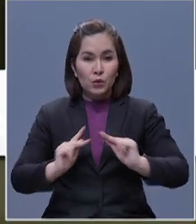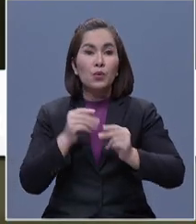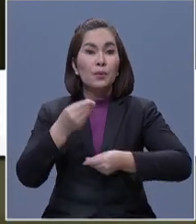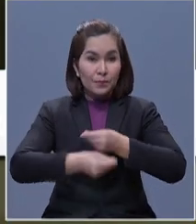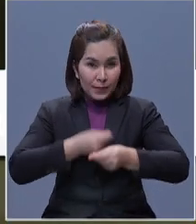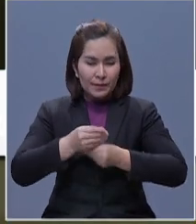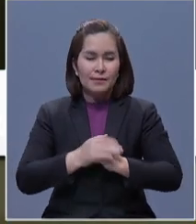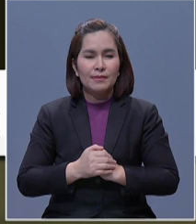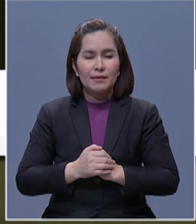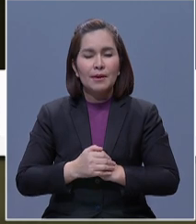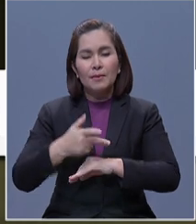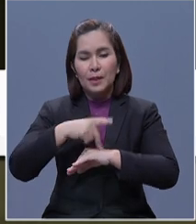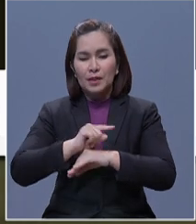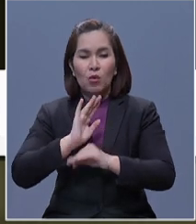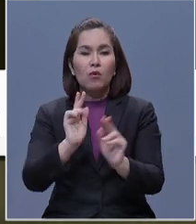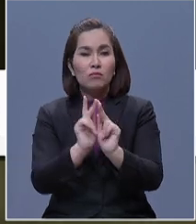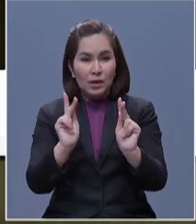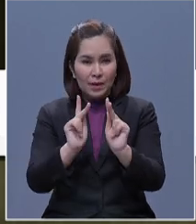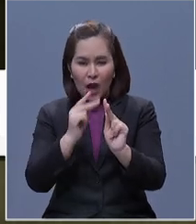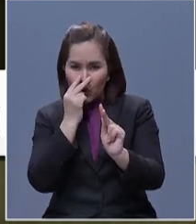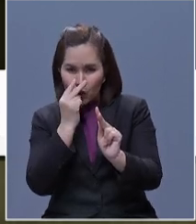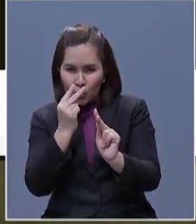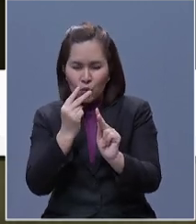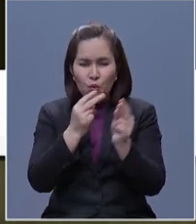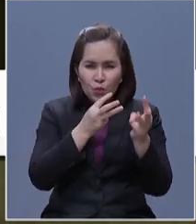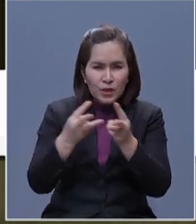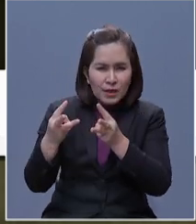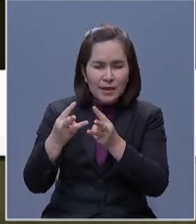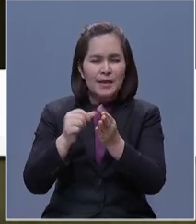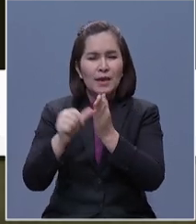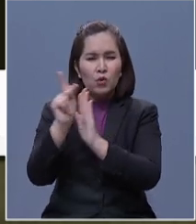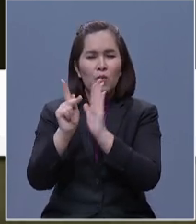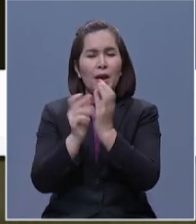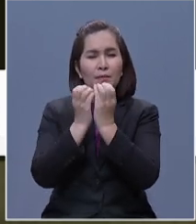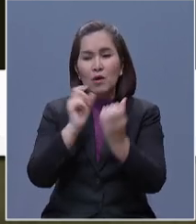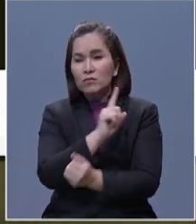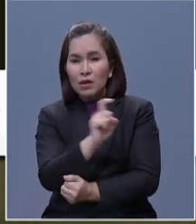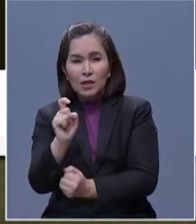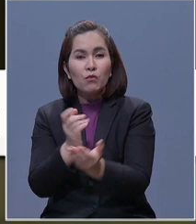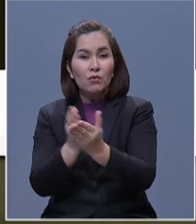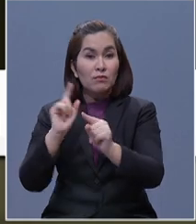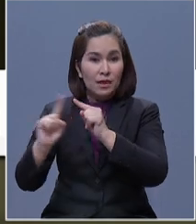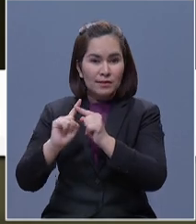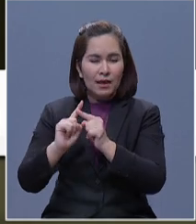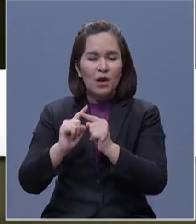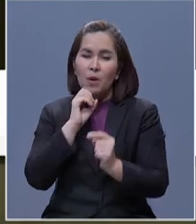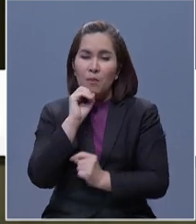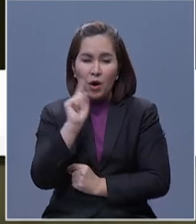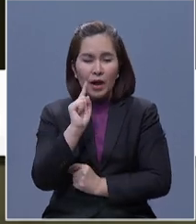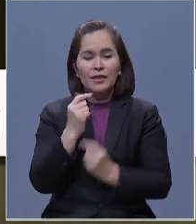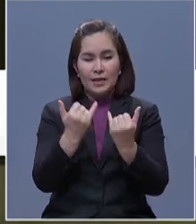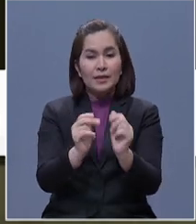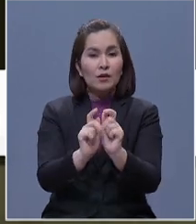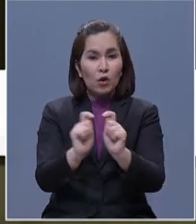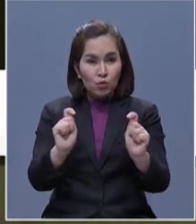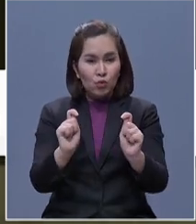ในฐานะที่เป็นประธานคณะกรรมการศึกษาแนวทางทำประชามติแก้รัฐธรรมนูญก็บอกว่าเป็นเรื่องที่ดีที่คณะอนุกรรม